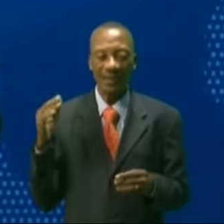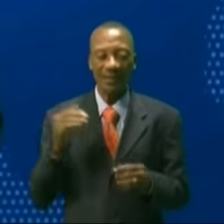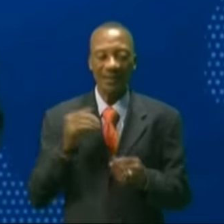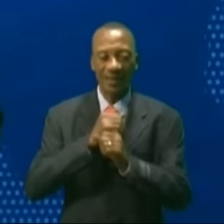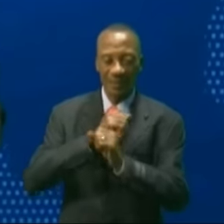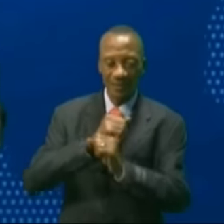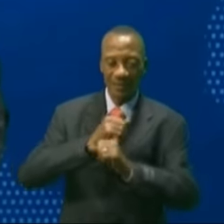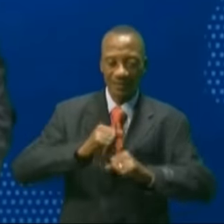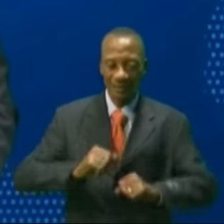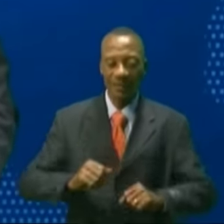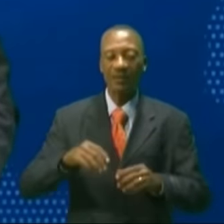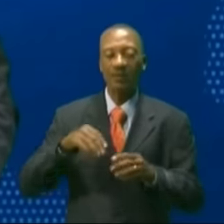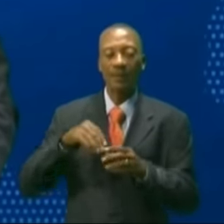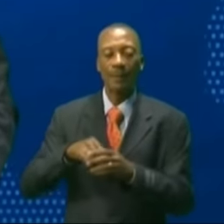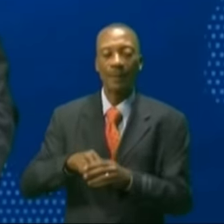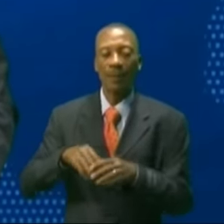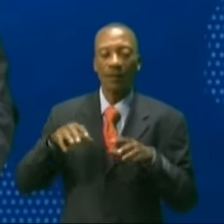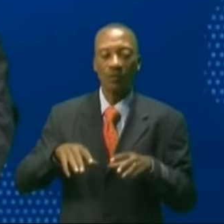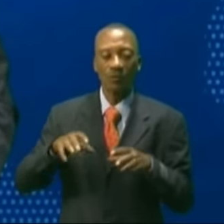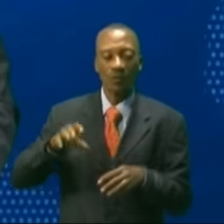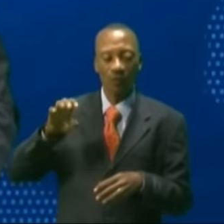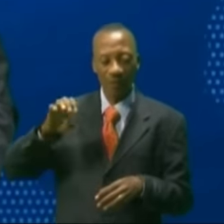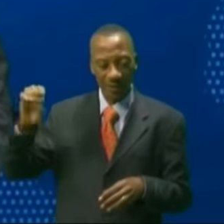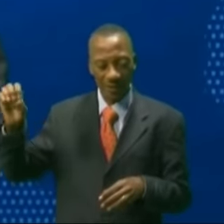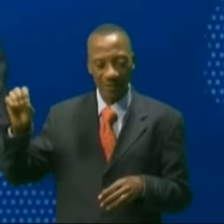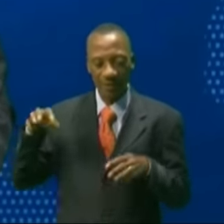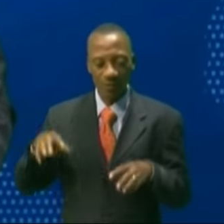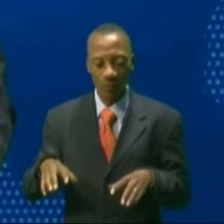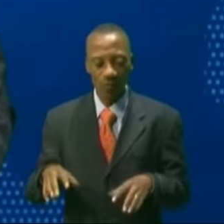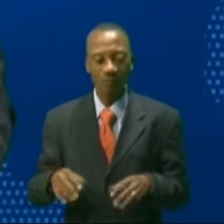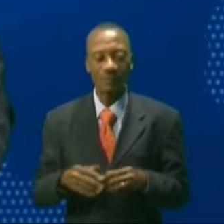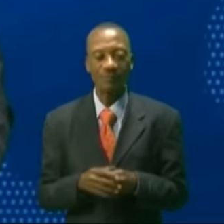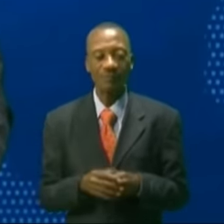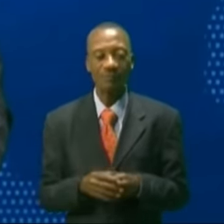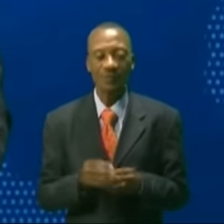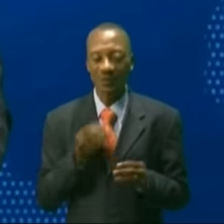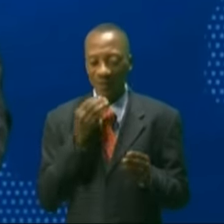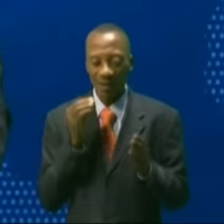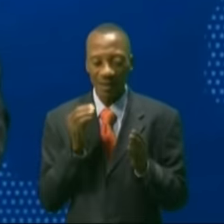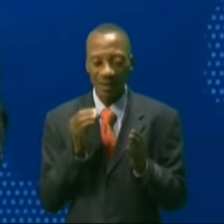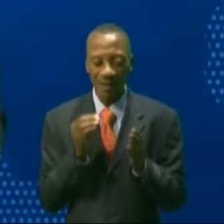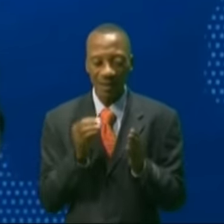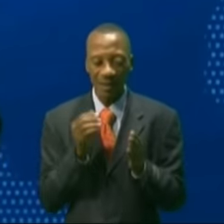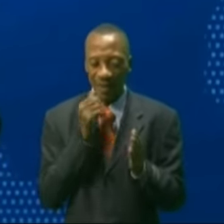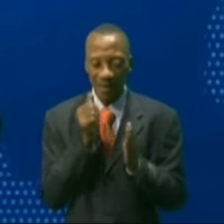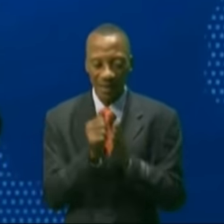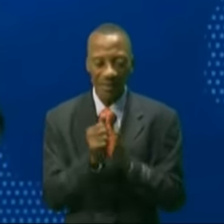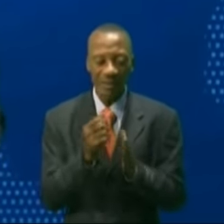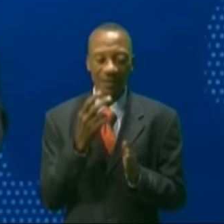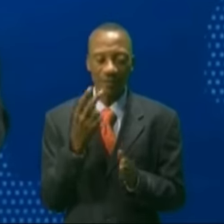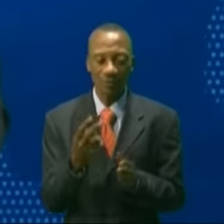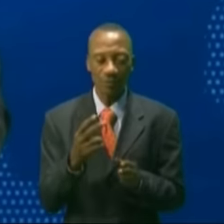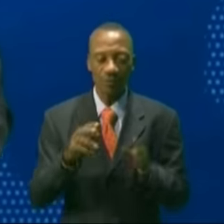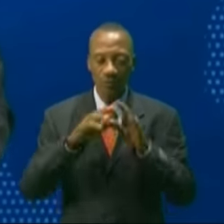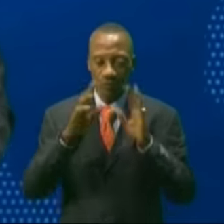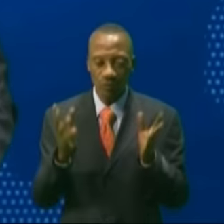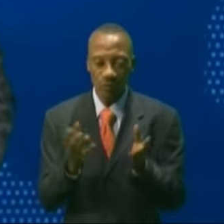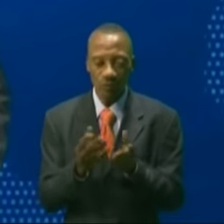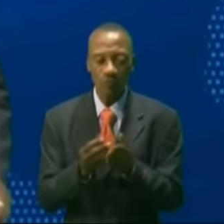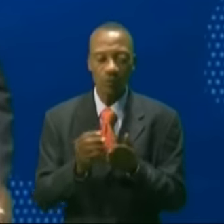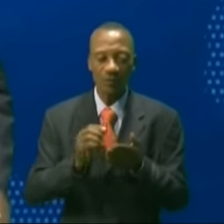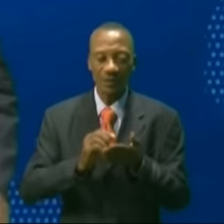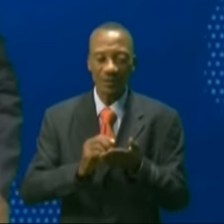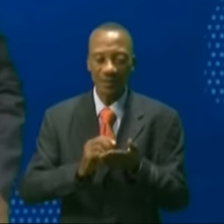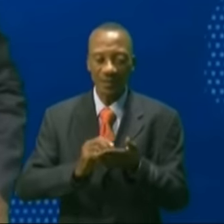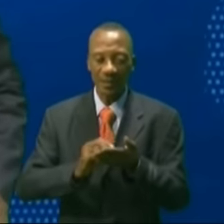territoire de la République démocratique du Congo. Article 2. Sont abrogées toutes les